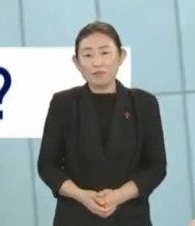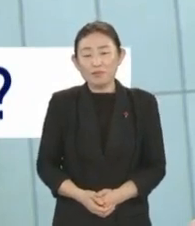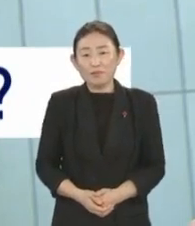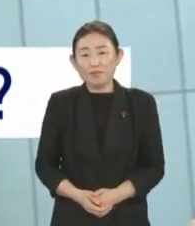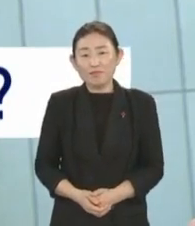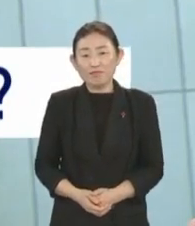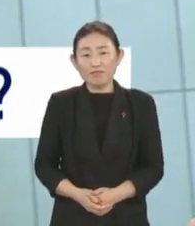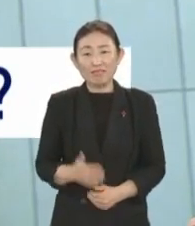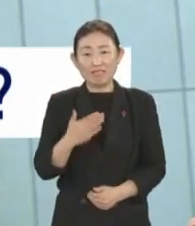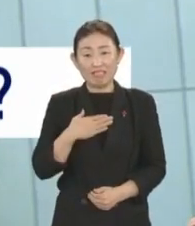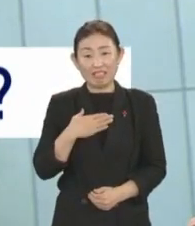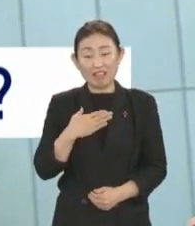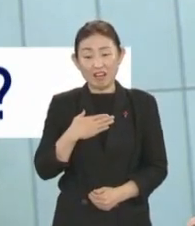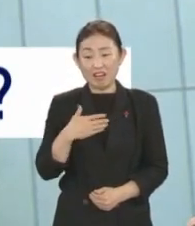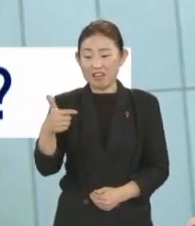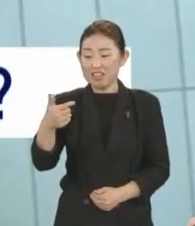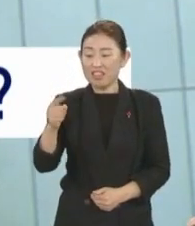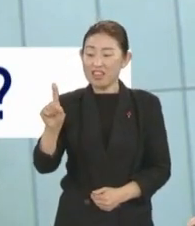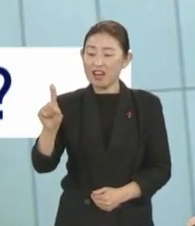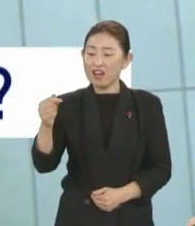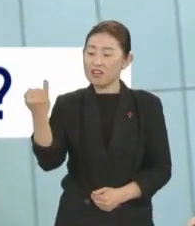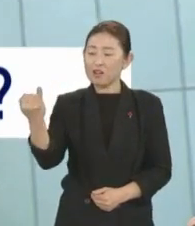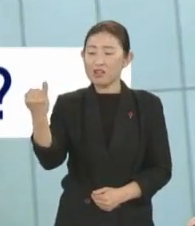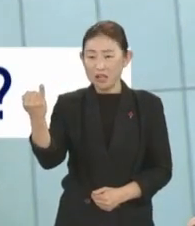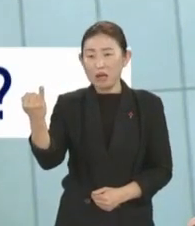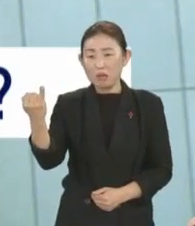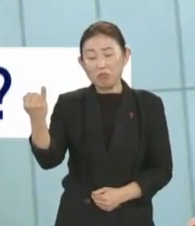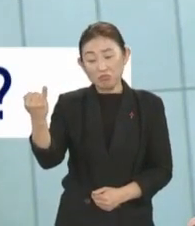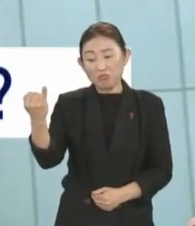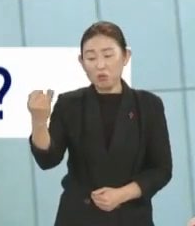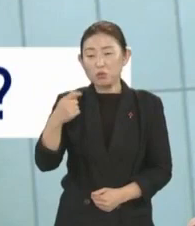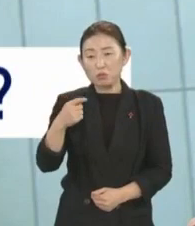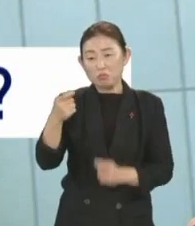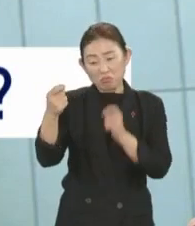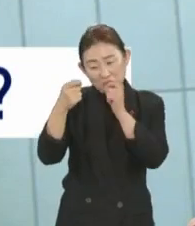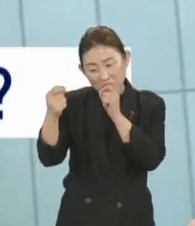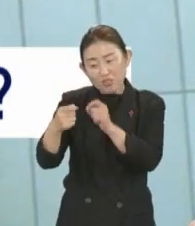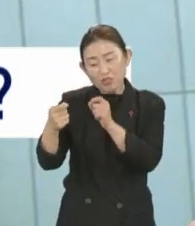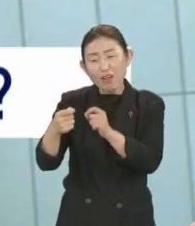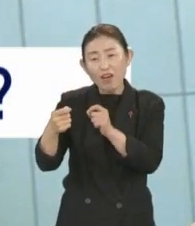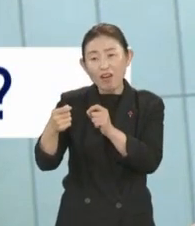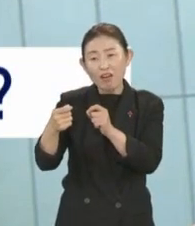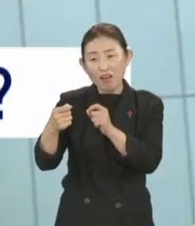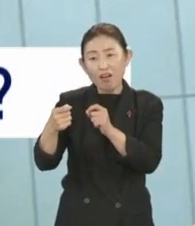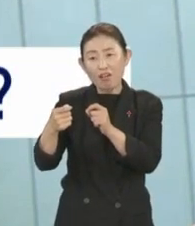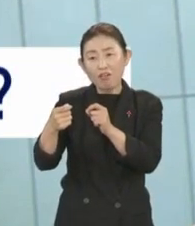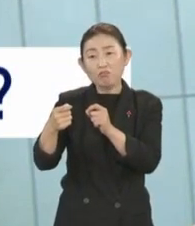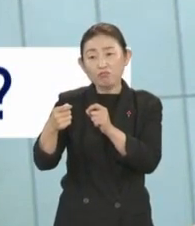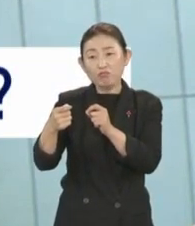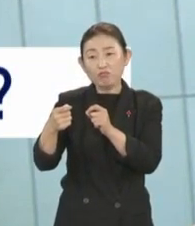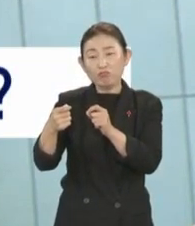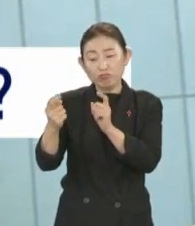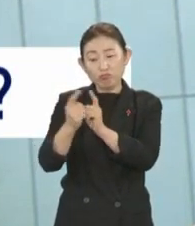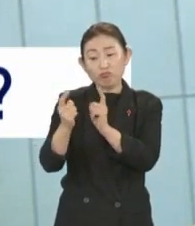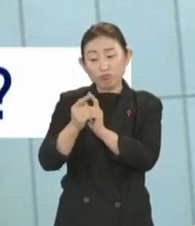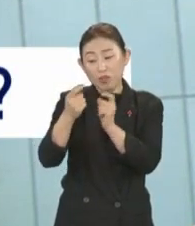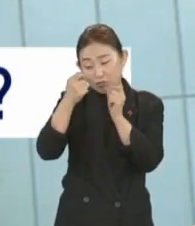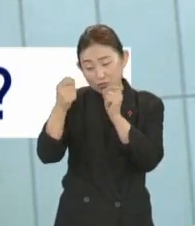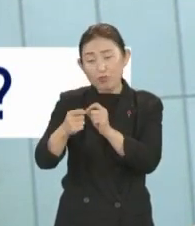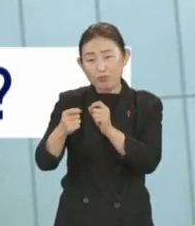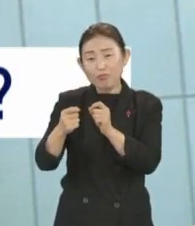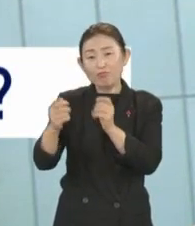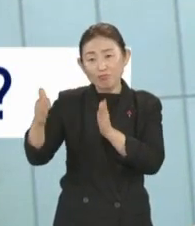사실은 뭐 나경원 전 의원하고는 인간적으로 이 친한 그런 친분이 있는